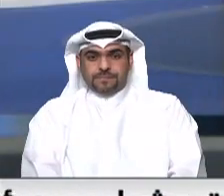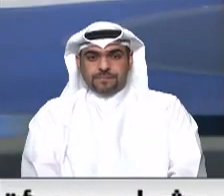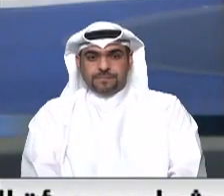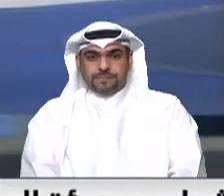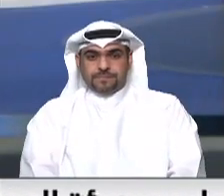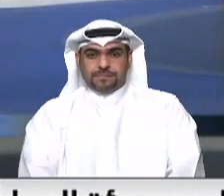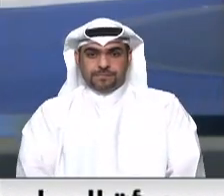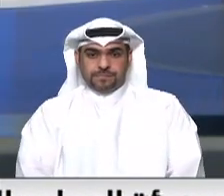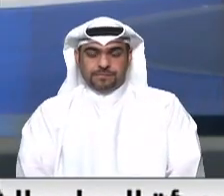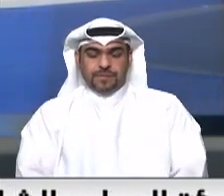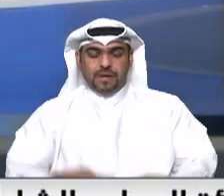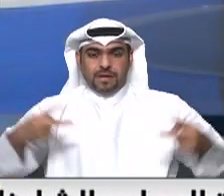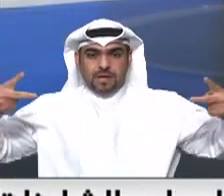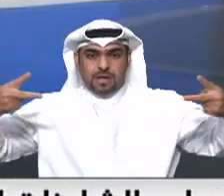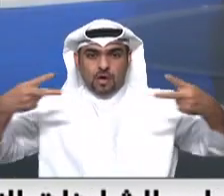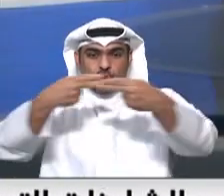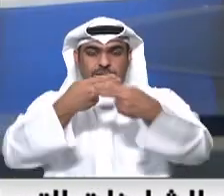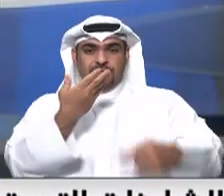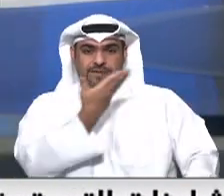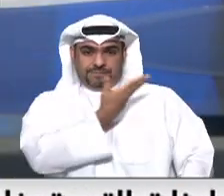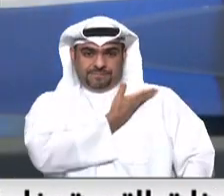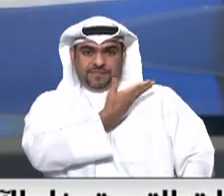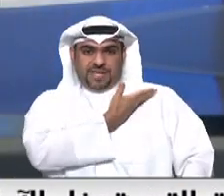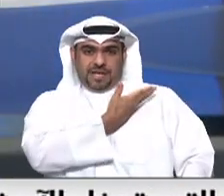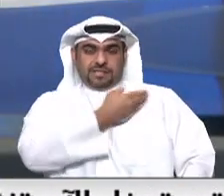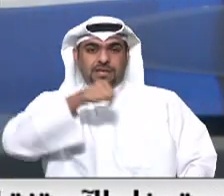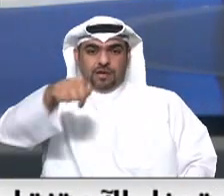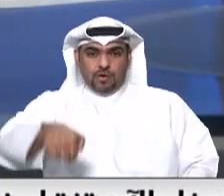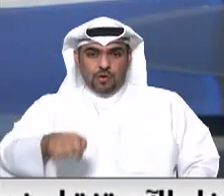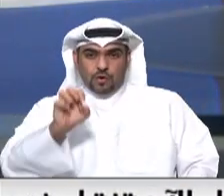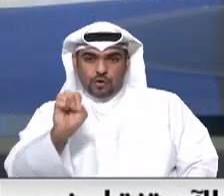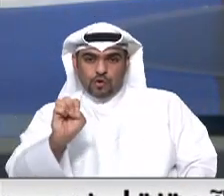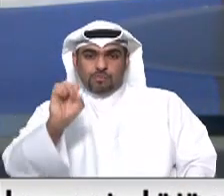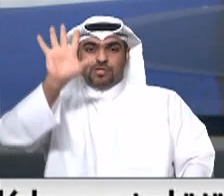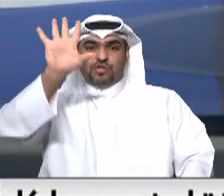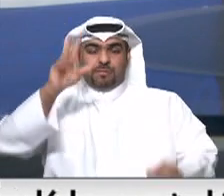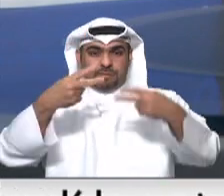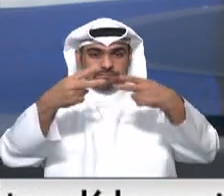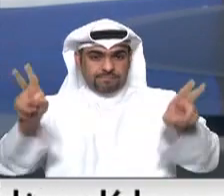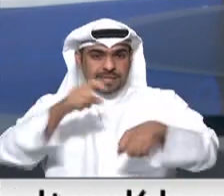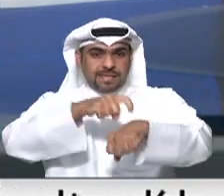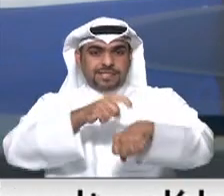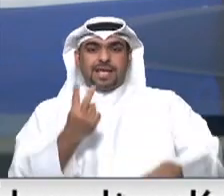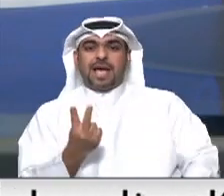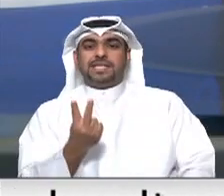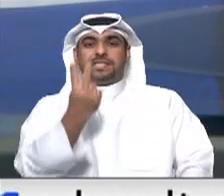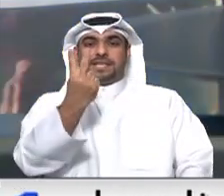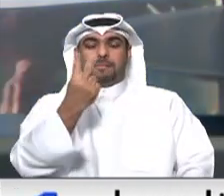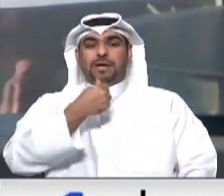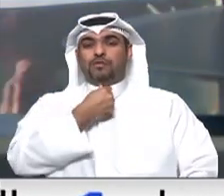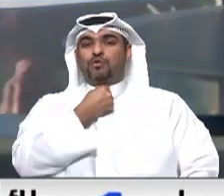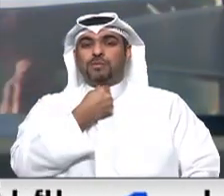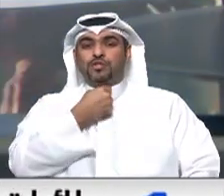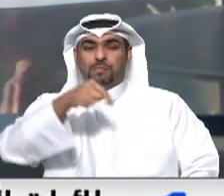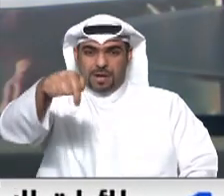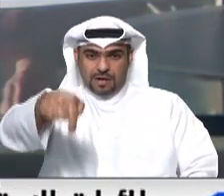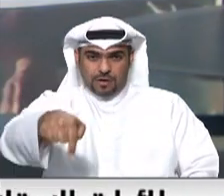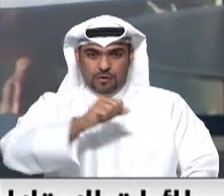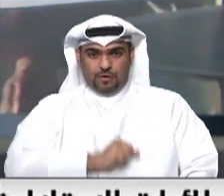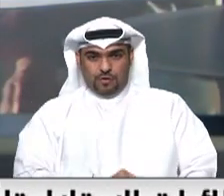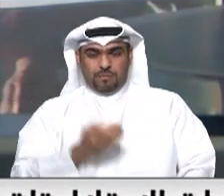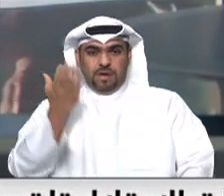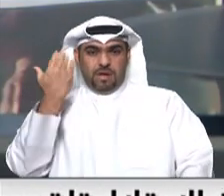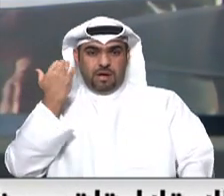بدأ سريان الهدنة الإنسانية في قطاع غزة الساعة 7 صباح اليوم الجمعة بعد ليلة استمر فيها القصف الإسرائيلي